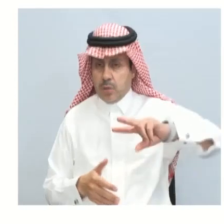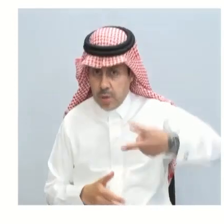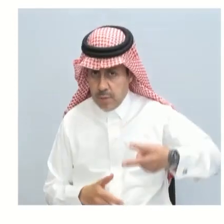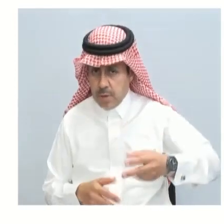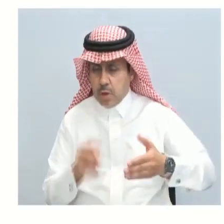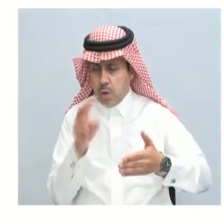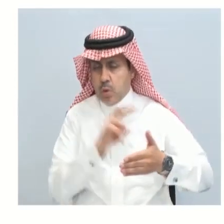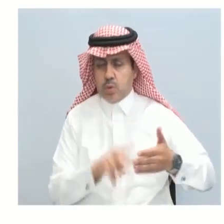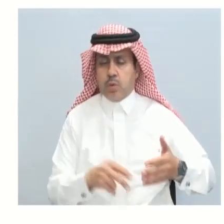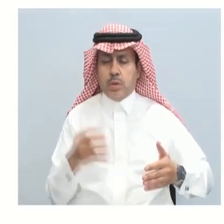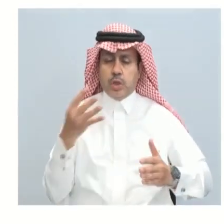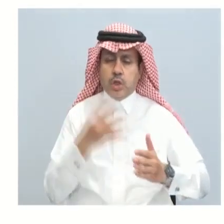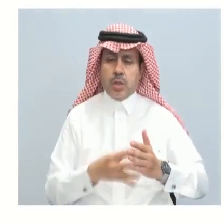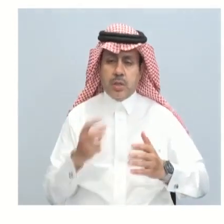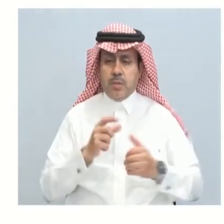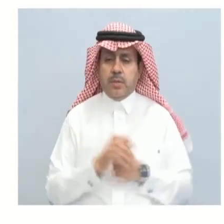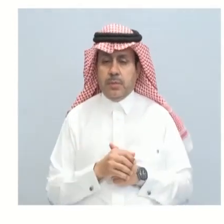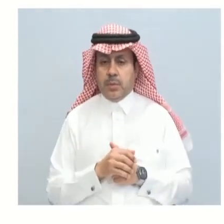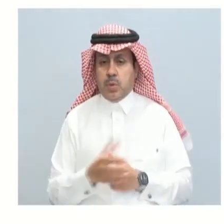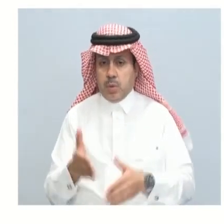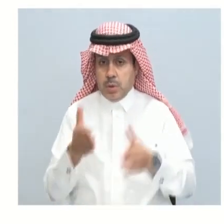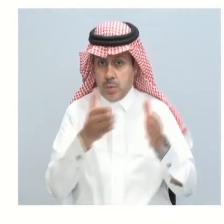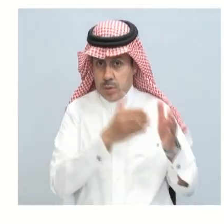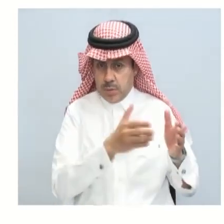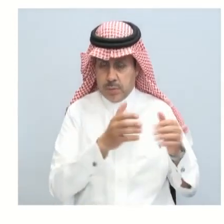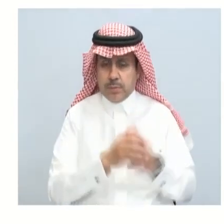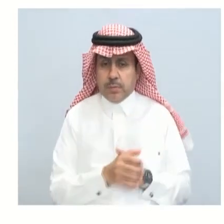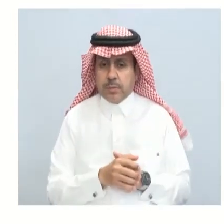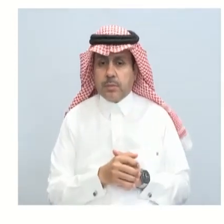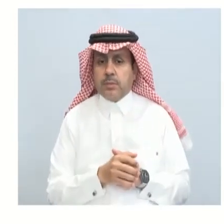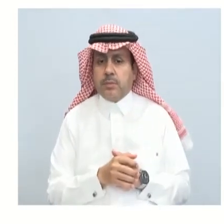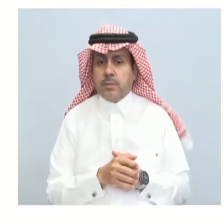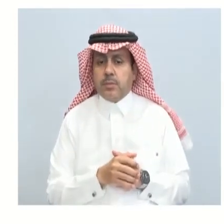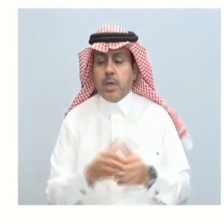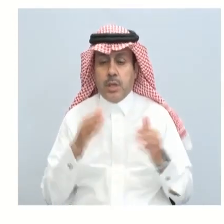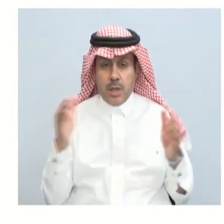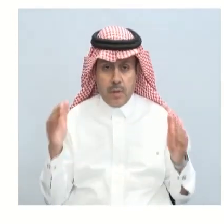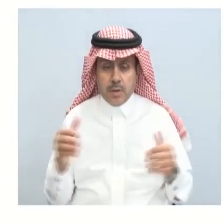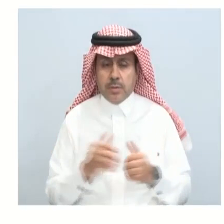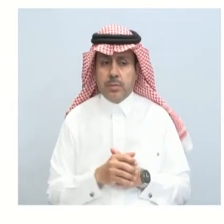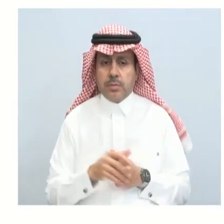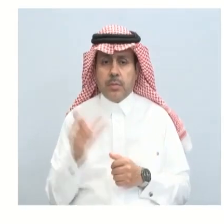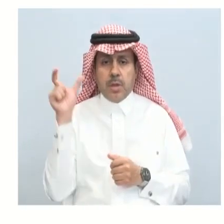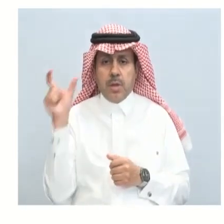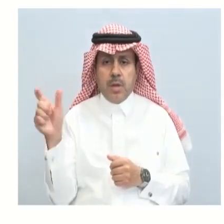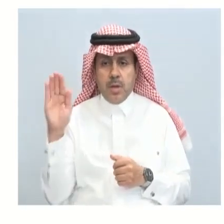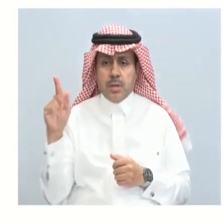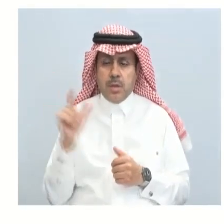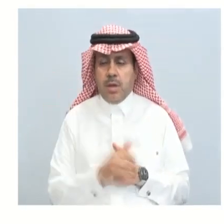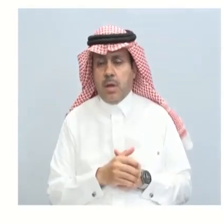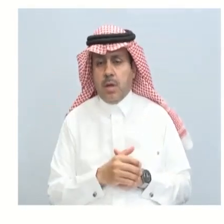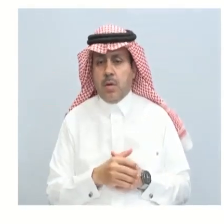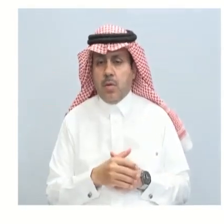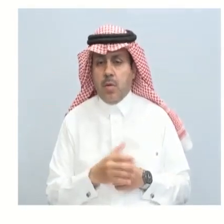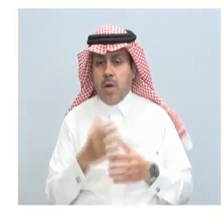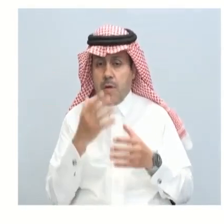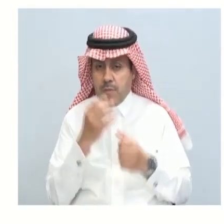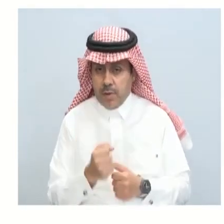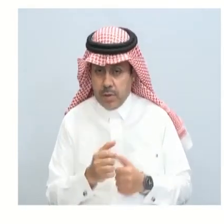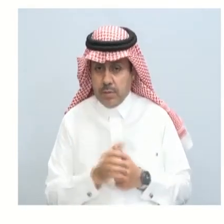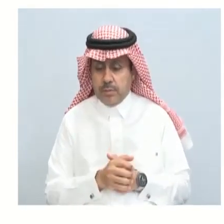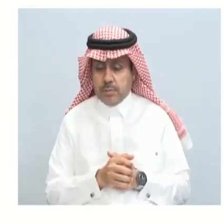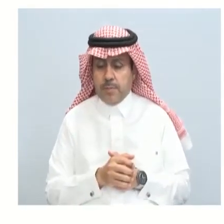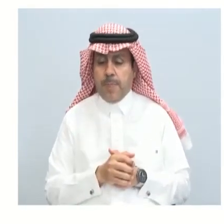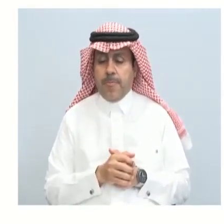نصوص الشريعه وتوجيهاتها الداعيه الى تكثير النسل والحفاظ عليه والعنايه به يكون